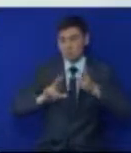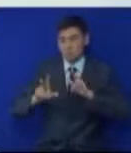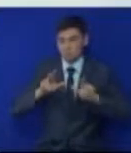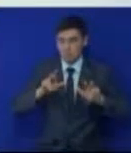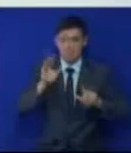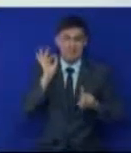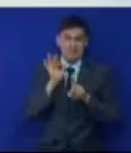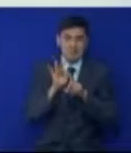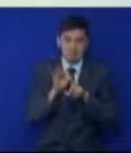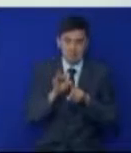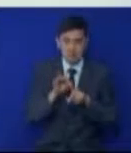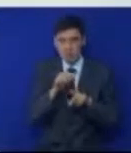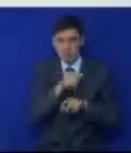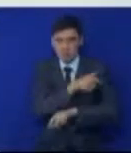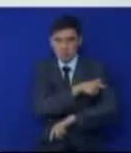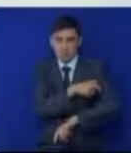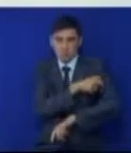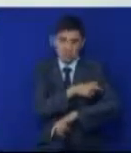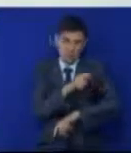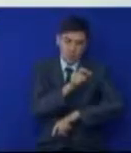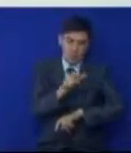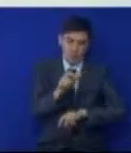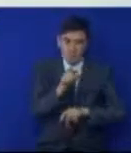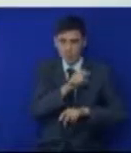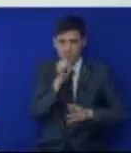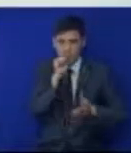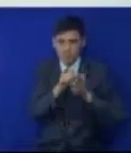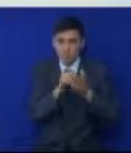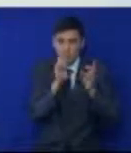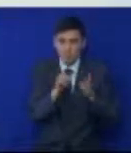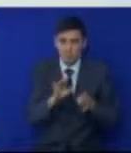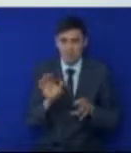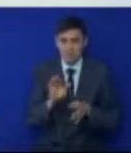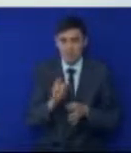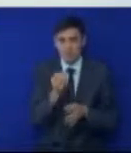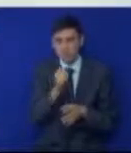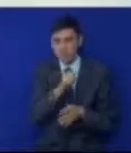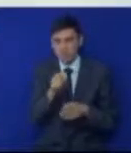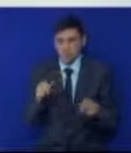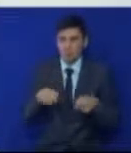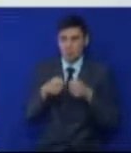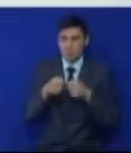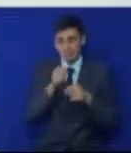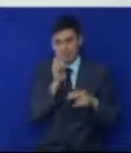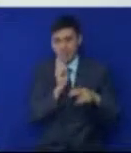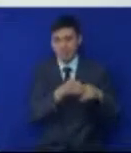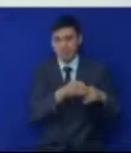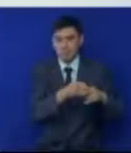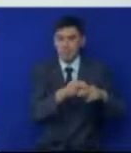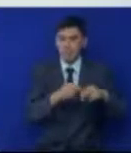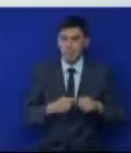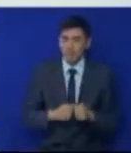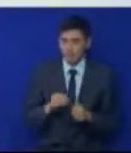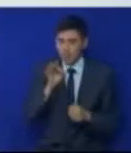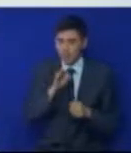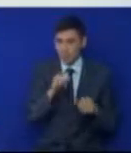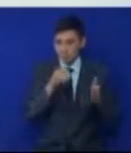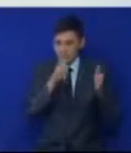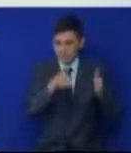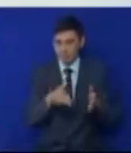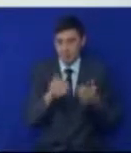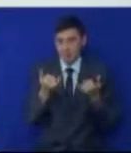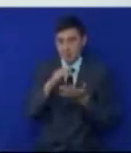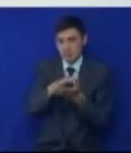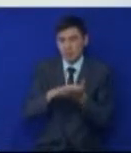бағытталған. Бүгінде олар қаламыздың әр ауданында өздеріне жүктелген міндеттерді атқаруда. Әскери қызметтің қыр-сыры жайында толығырақ